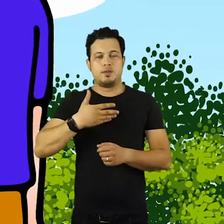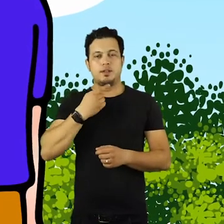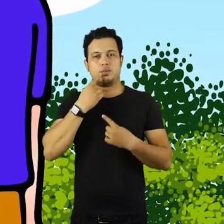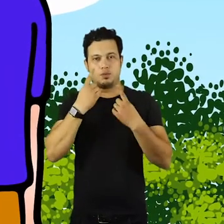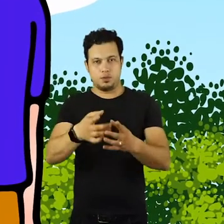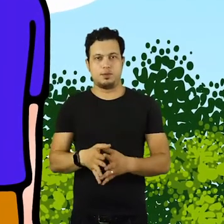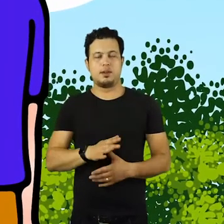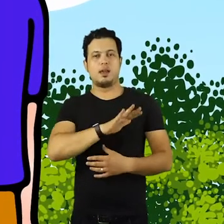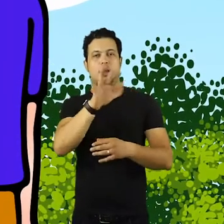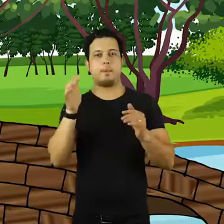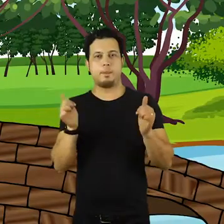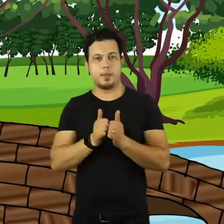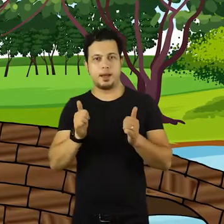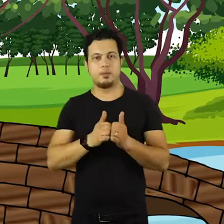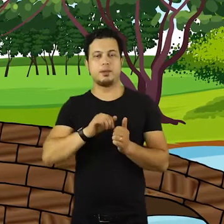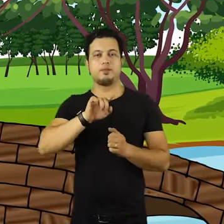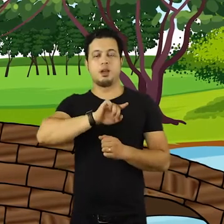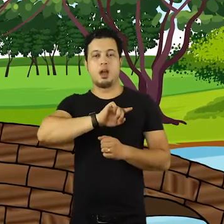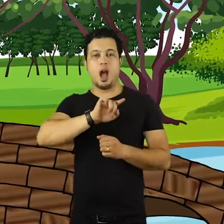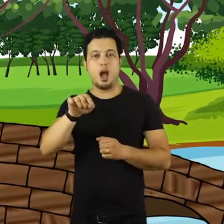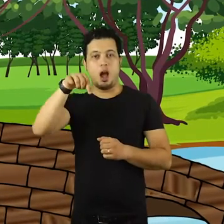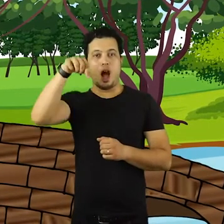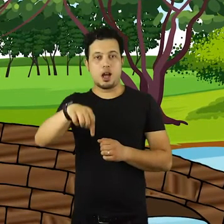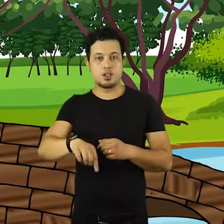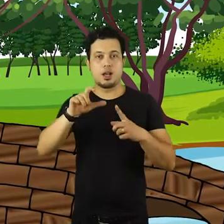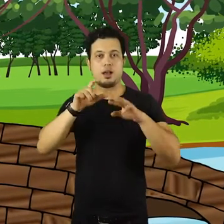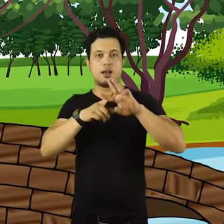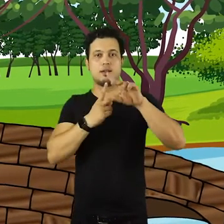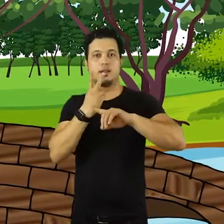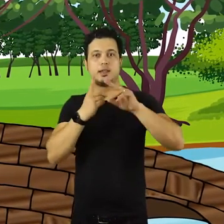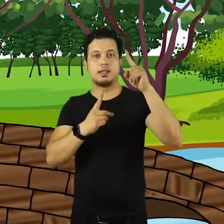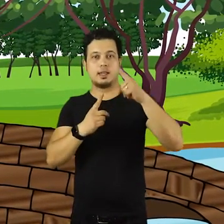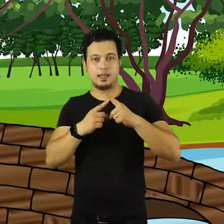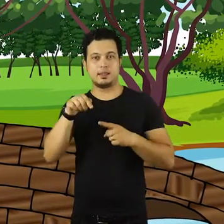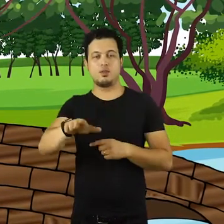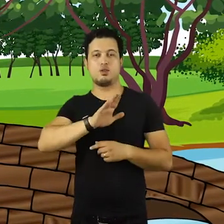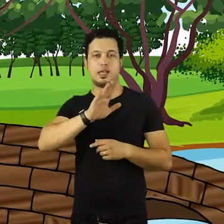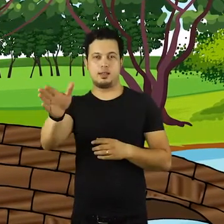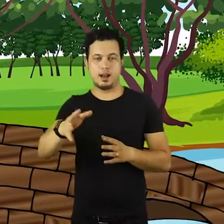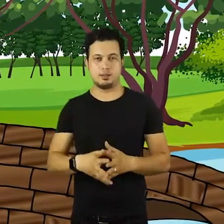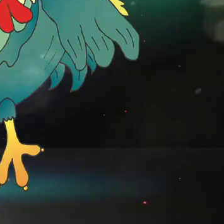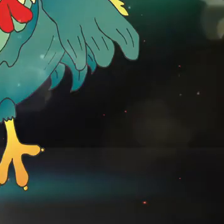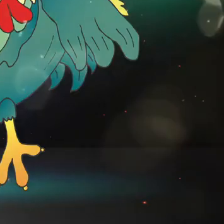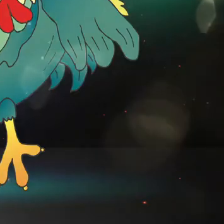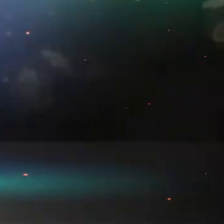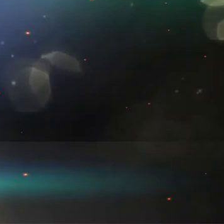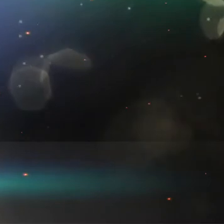"Çok seviniriz." Hep birlikte aşağı Seyit Köyü'ne doğru yola koyuldular.